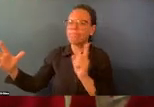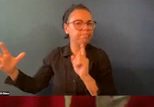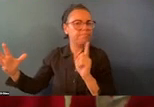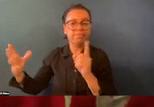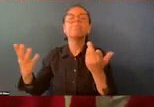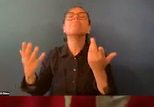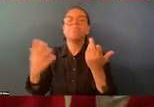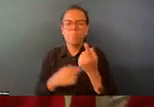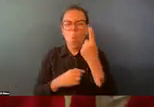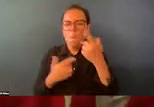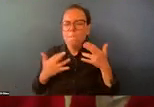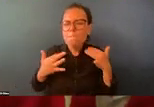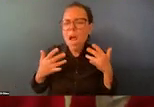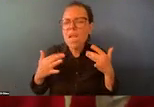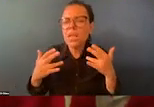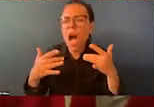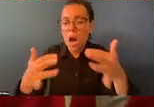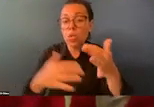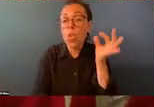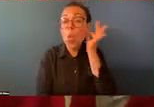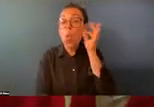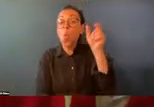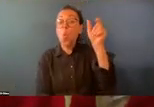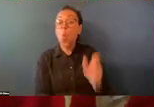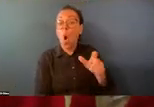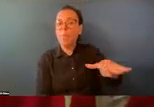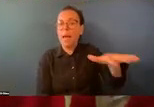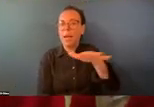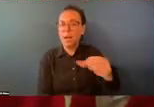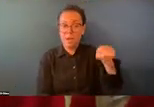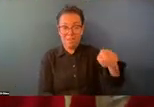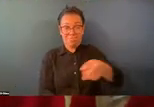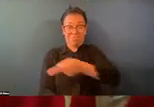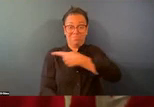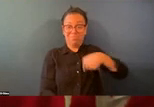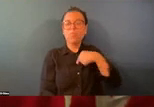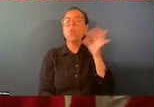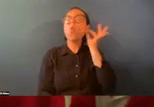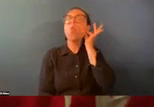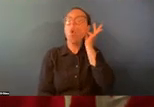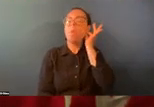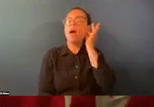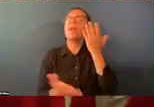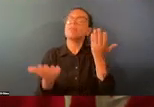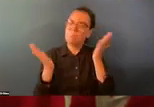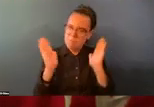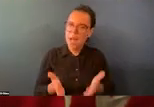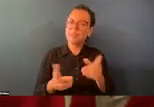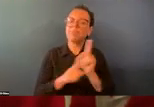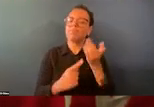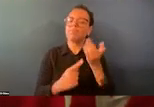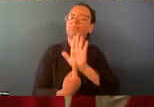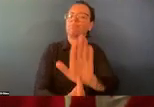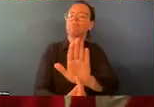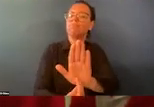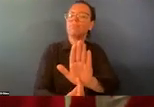должны вовлекаться и вовлекать в самых разных уровнях процесса борьбы